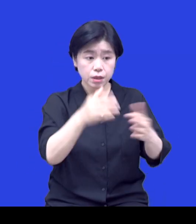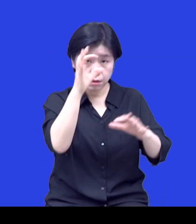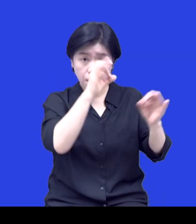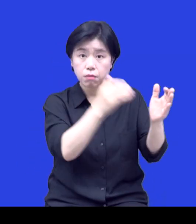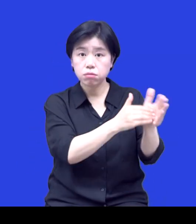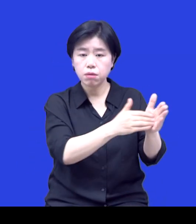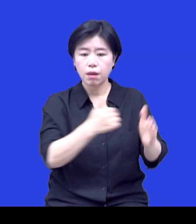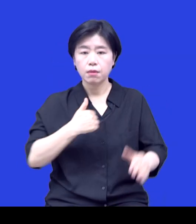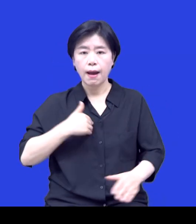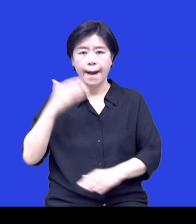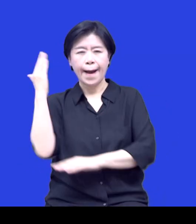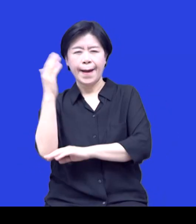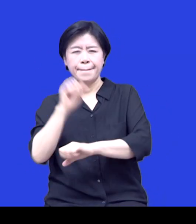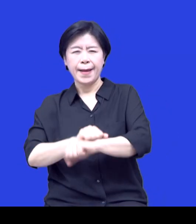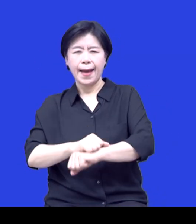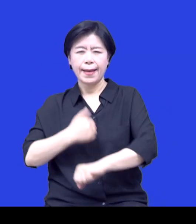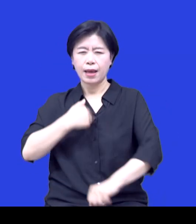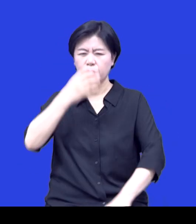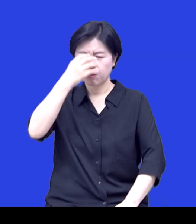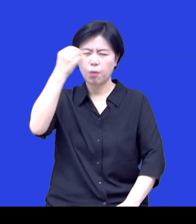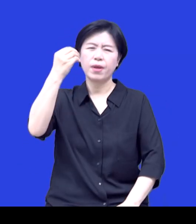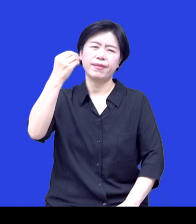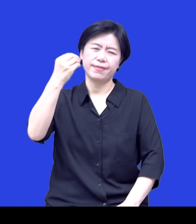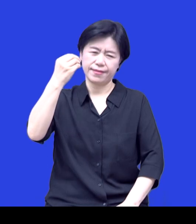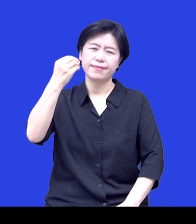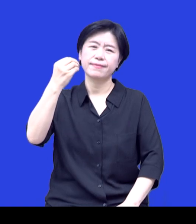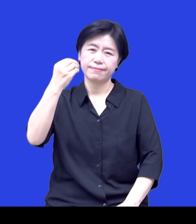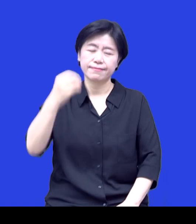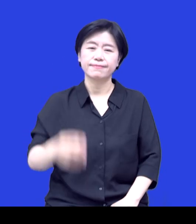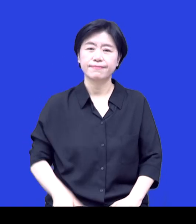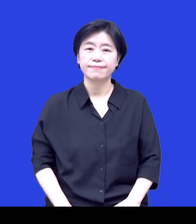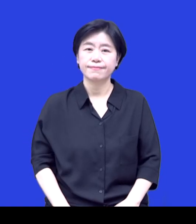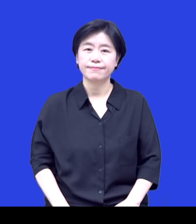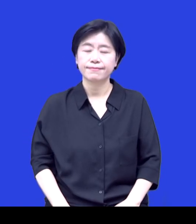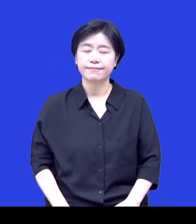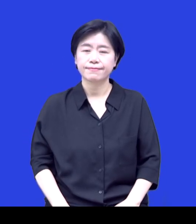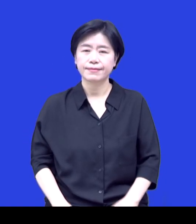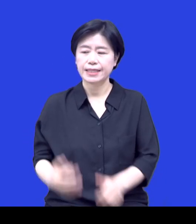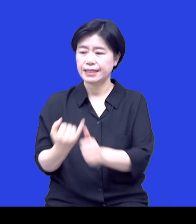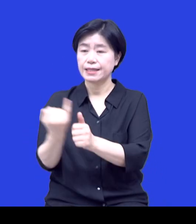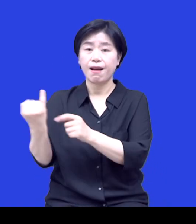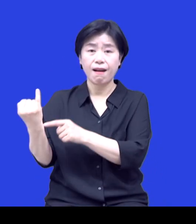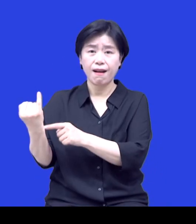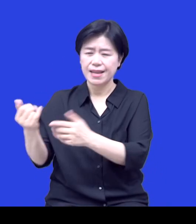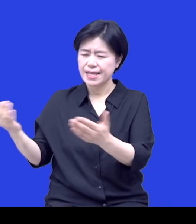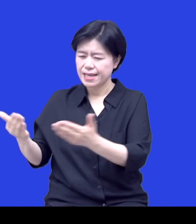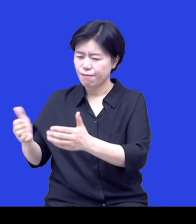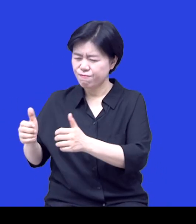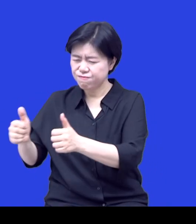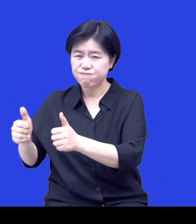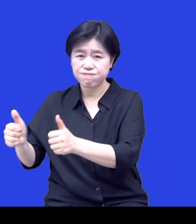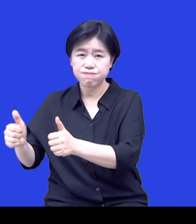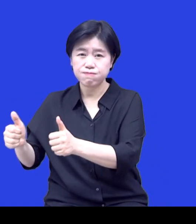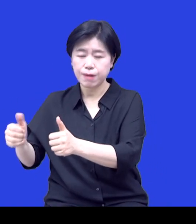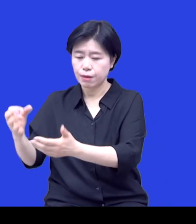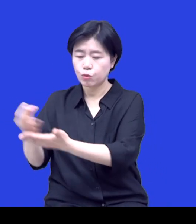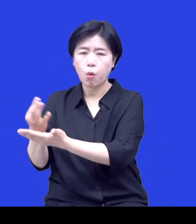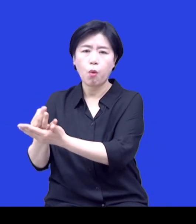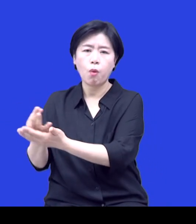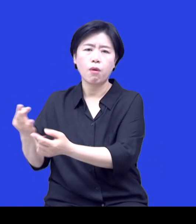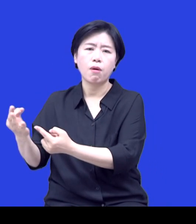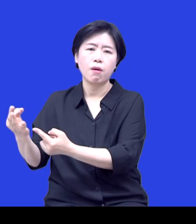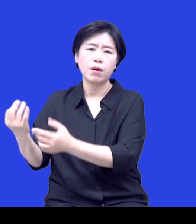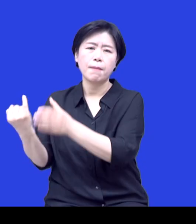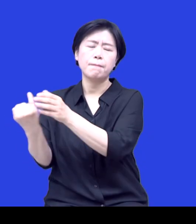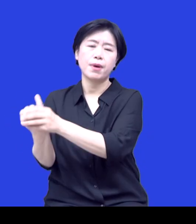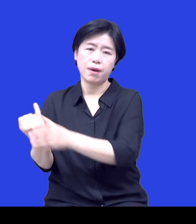공부는 시작했고 그러니까 학교 등록금과 생활비를 전부 다 아내가 풀타임으로 일해서 되는 거죠. 예. 제가